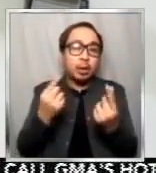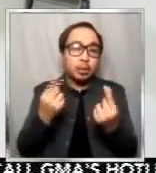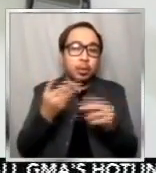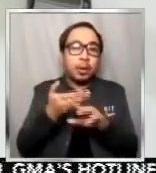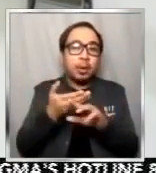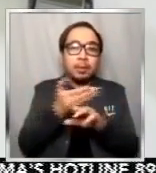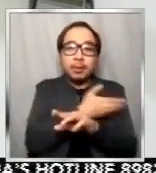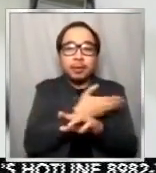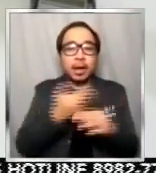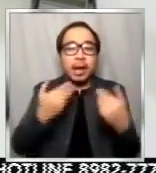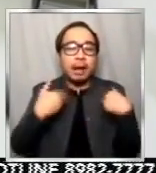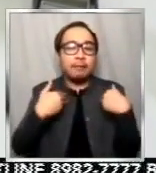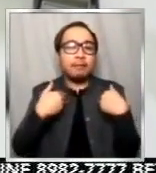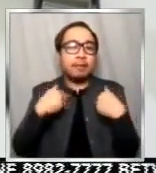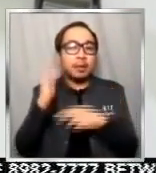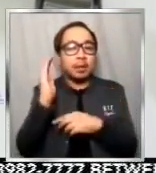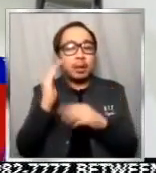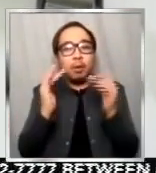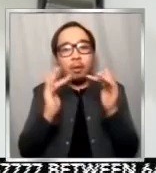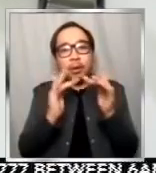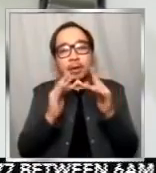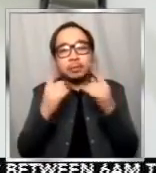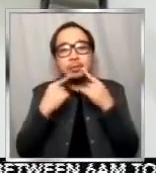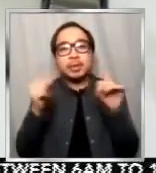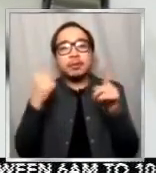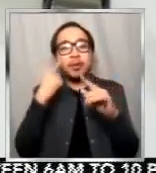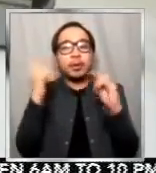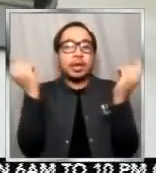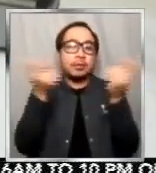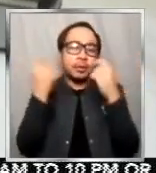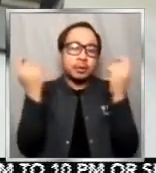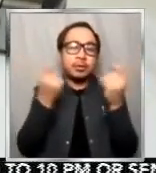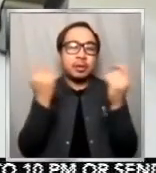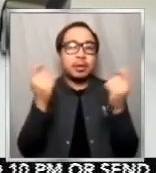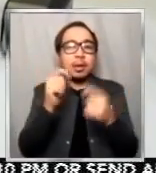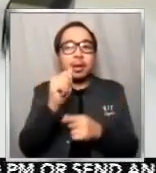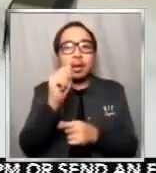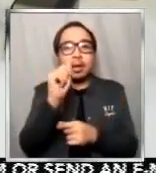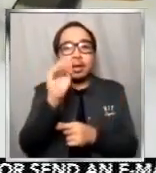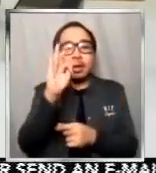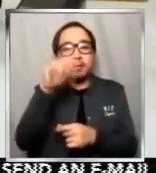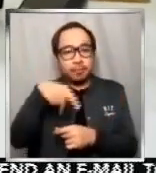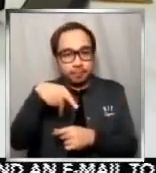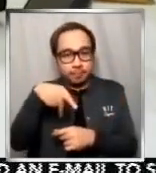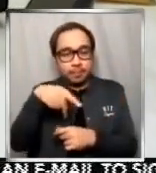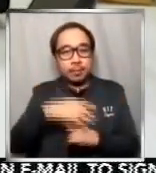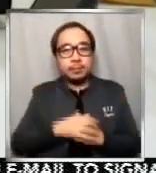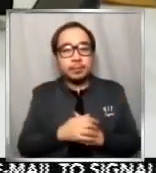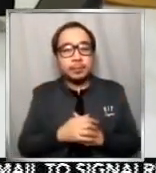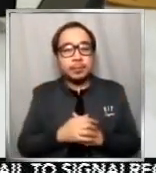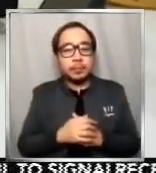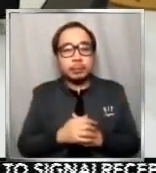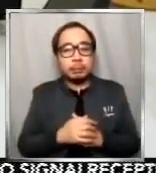na online speech sa anibersaryo ng sandataang lakas ng Pilipinas, Armed Forces of the Philippines.